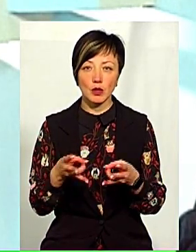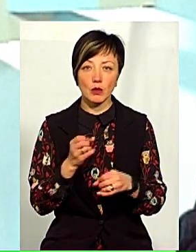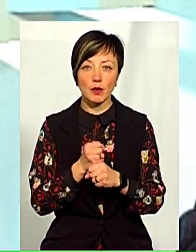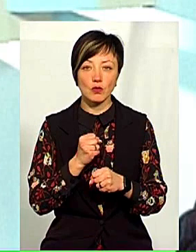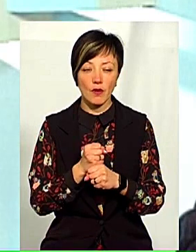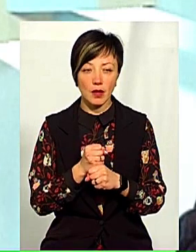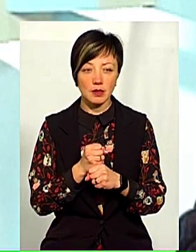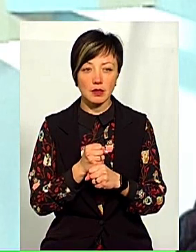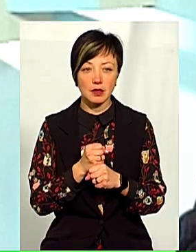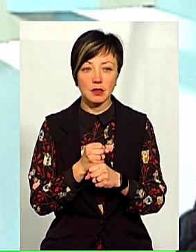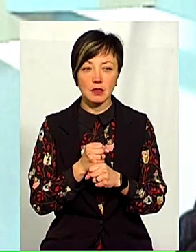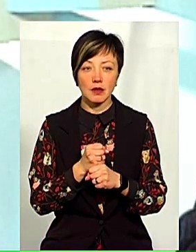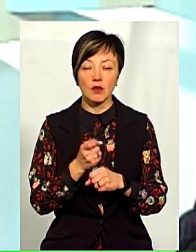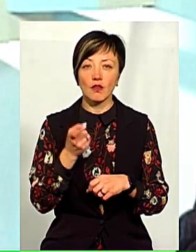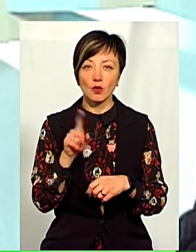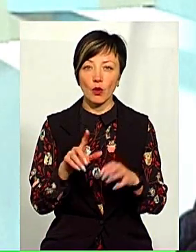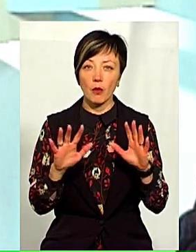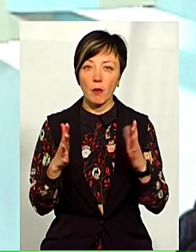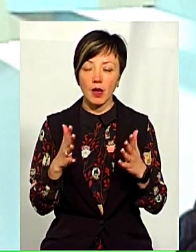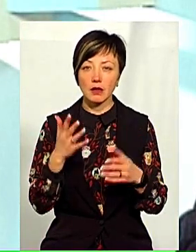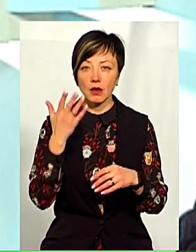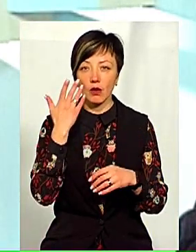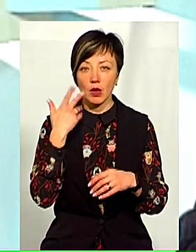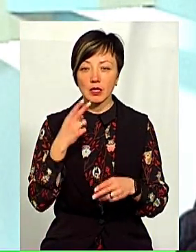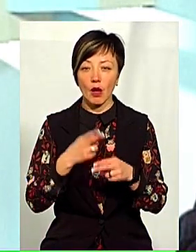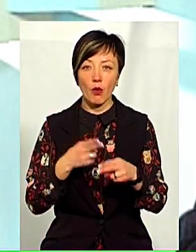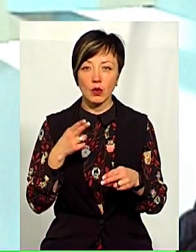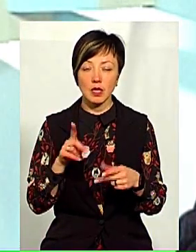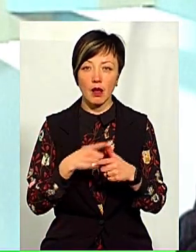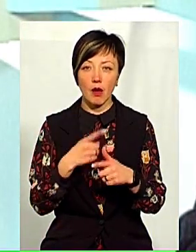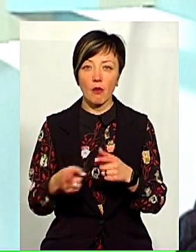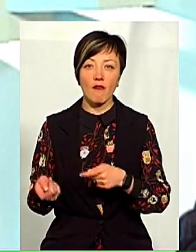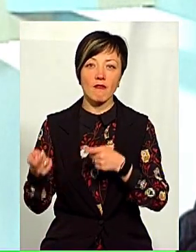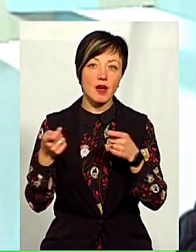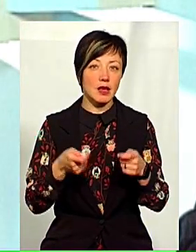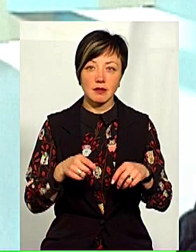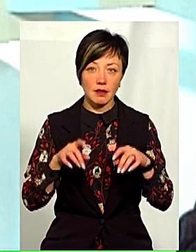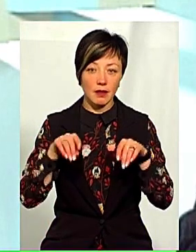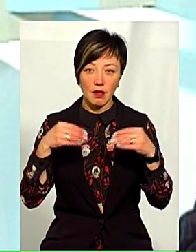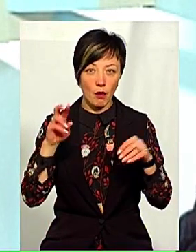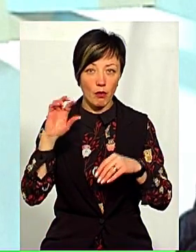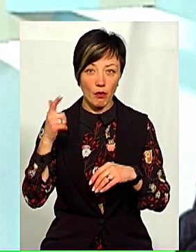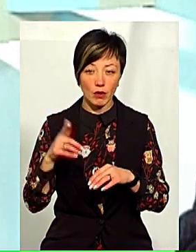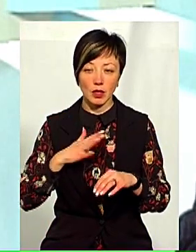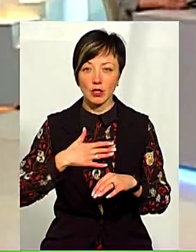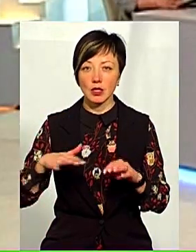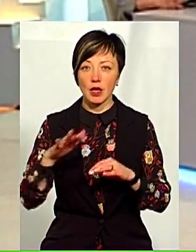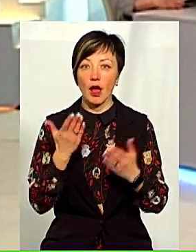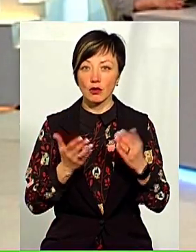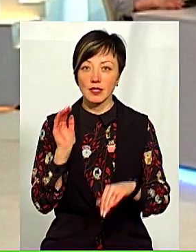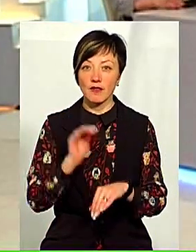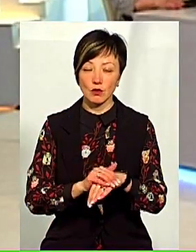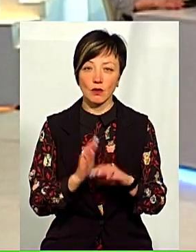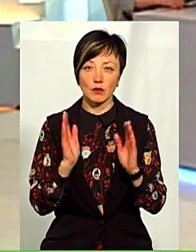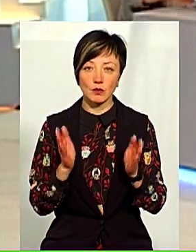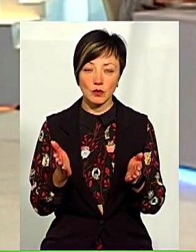працювати в той момент або в момент загострення або ввезення, не дай Бог, на нашу територію. Якщо буде зафіксований такий випадок.